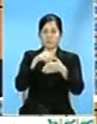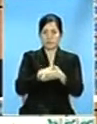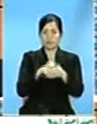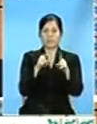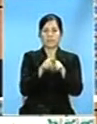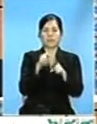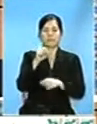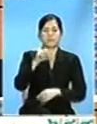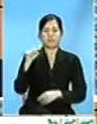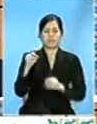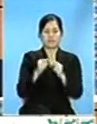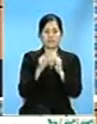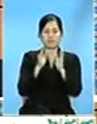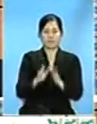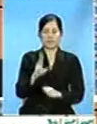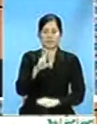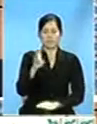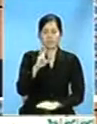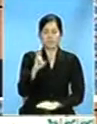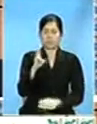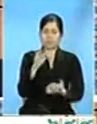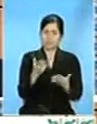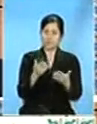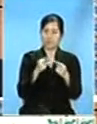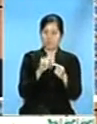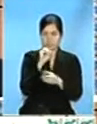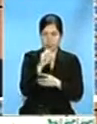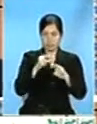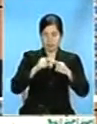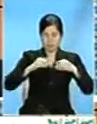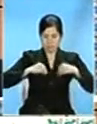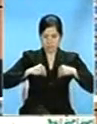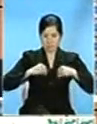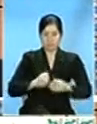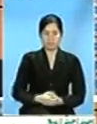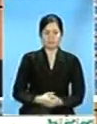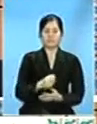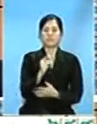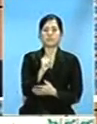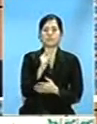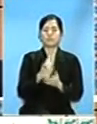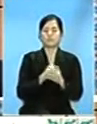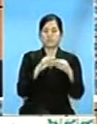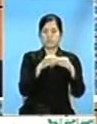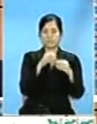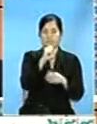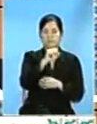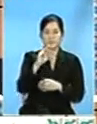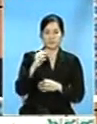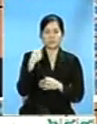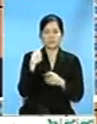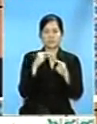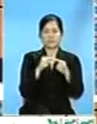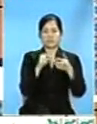ส. 200คนท่านปฏิเสธไม่ได้ครับว่าในที่สุดส.ว.ที่ได้รับเลือกตั้งม